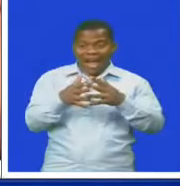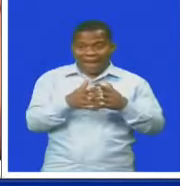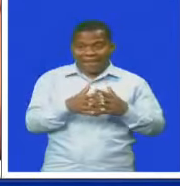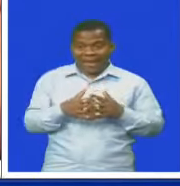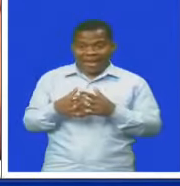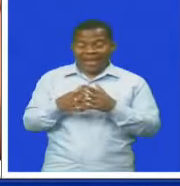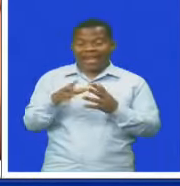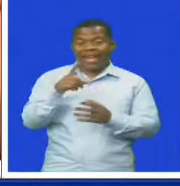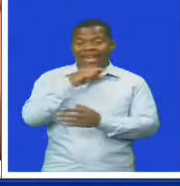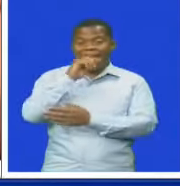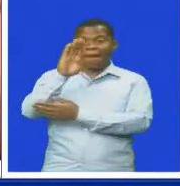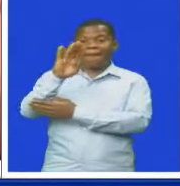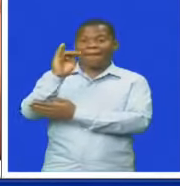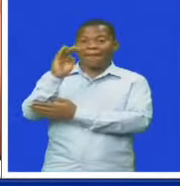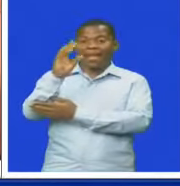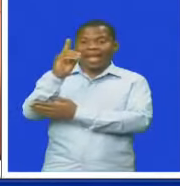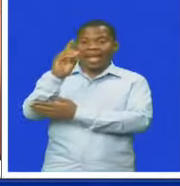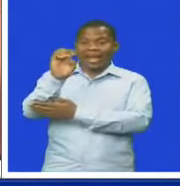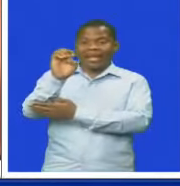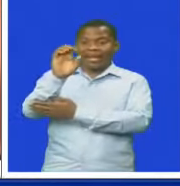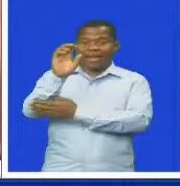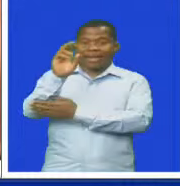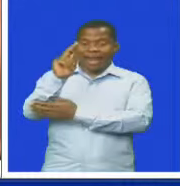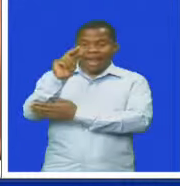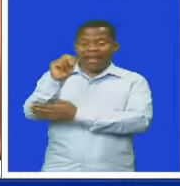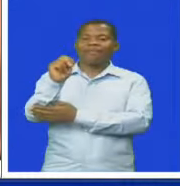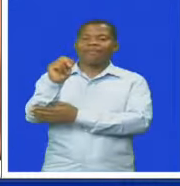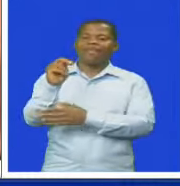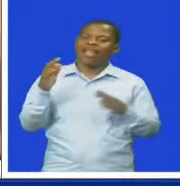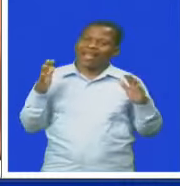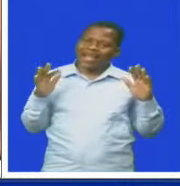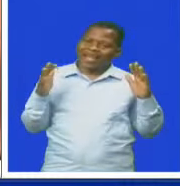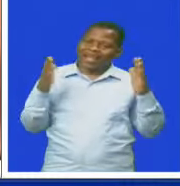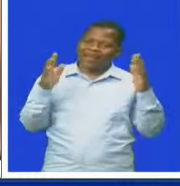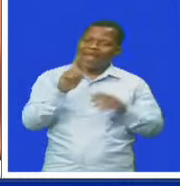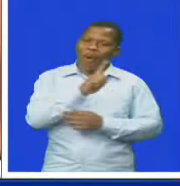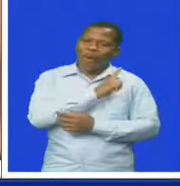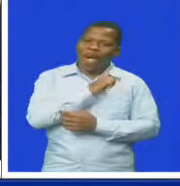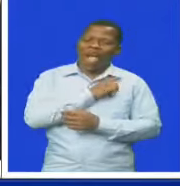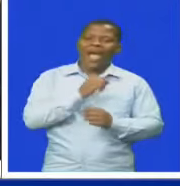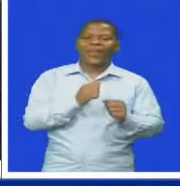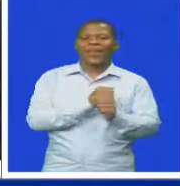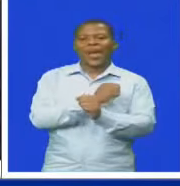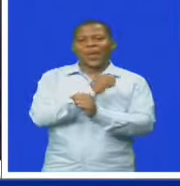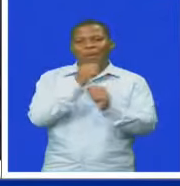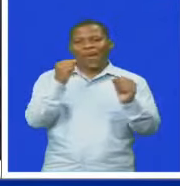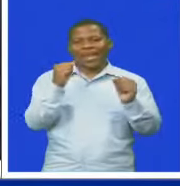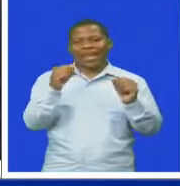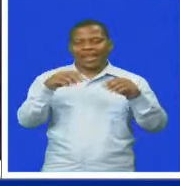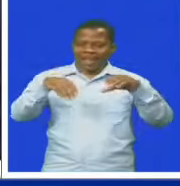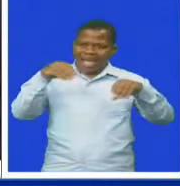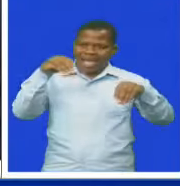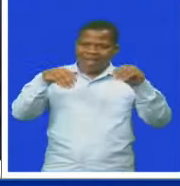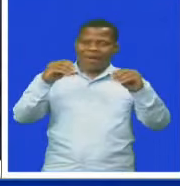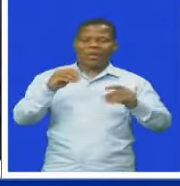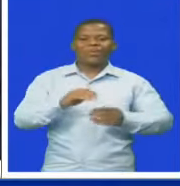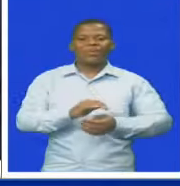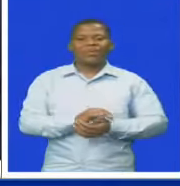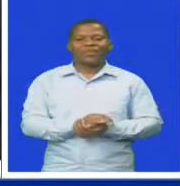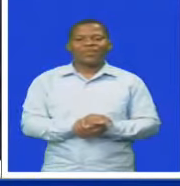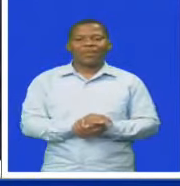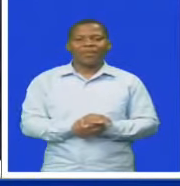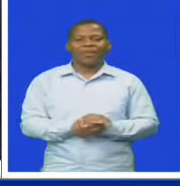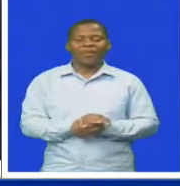Mvunankulu welive le Israel Benjamin Netanyahu sowuhalalisele likhethwa lamengameli lelive leMelika Joe Biden ekuphumeleleni elikhethweni